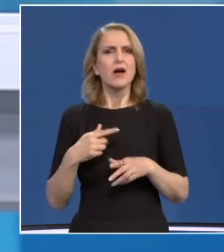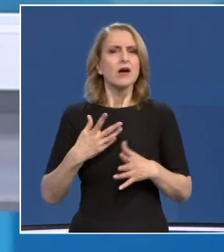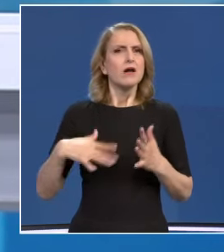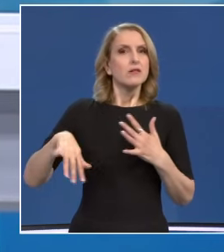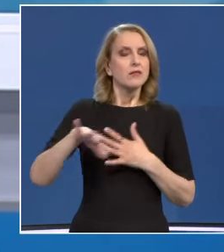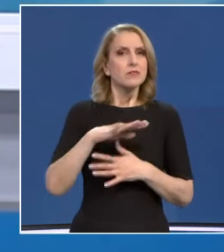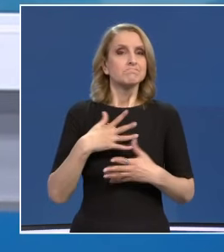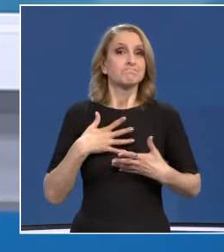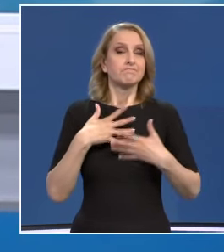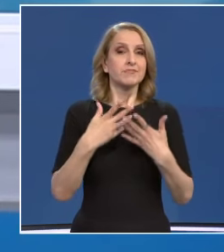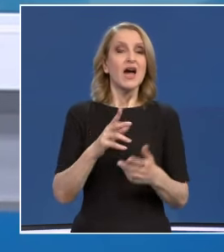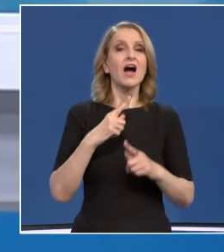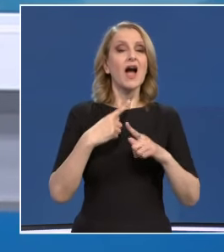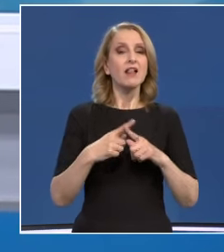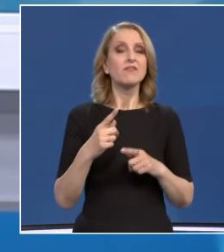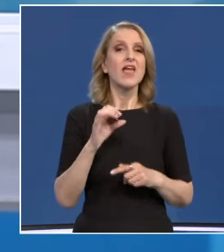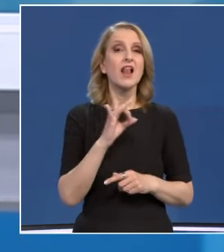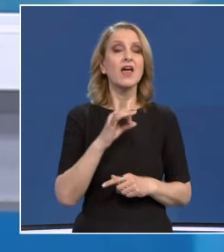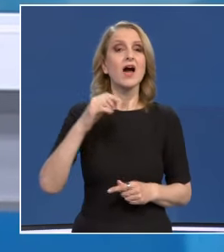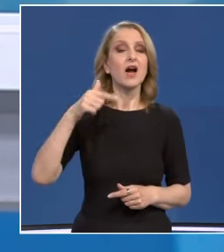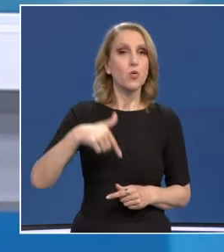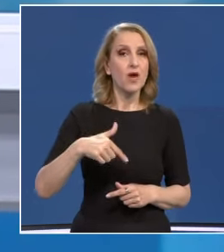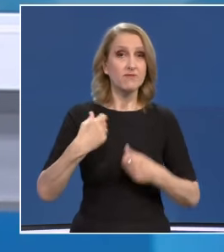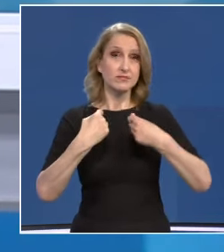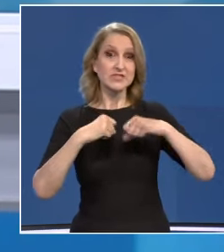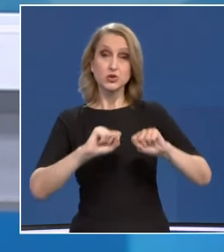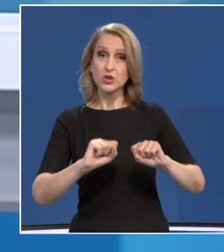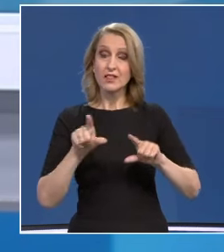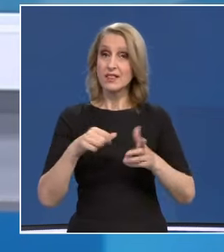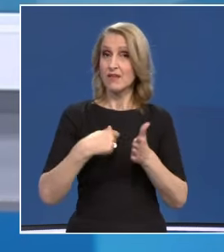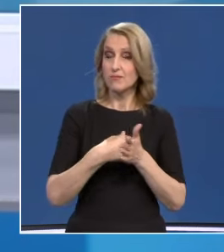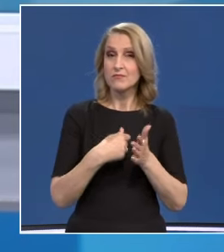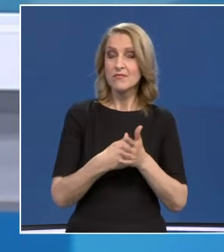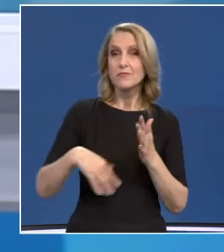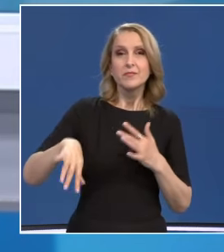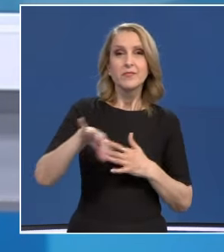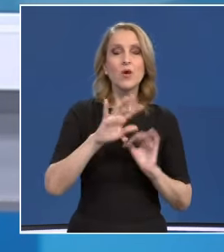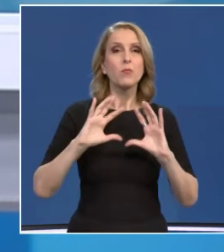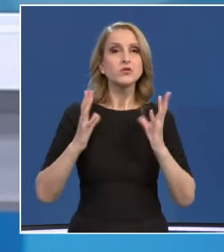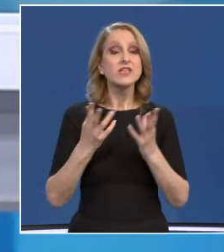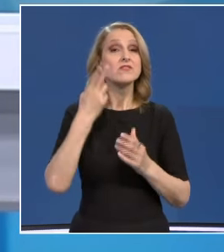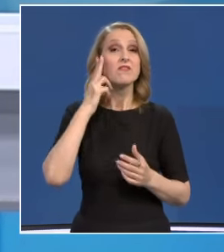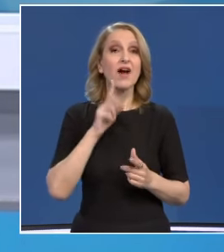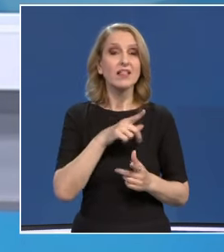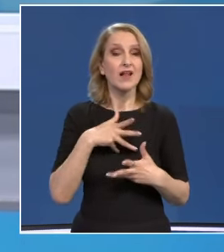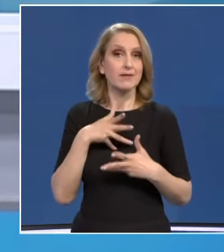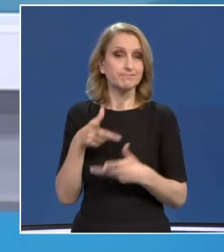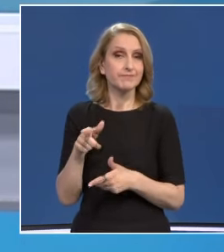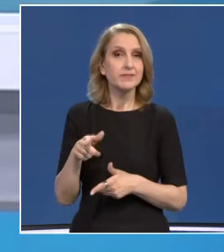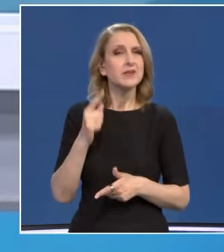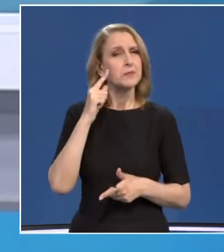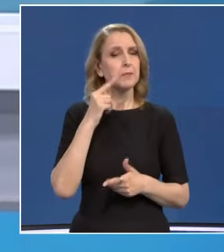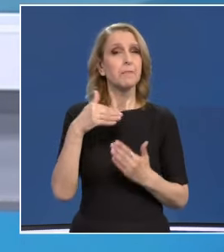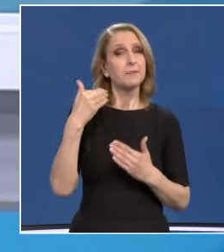за българския халф Илия Груев. Дефанзивният защитник се превърна в хит сред футболните общественици в Англия. Експерти